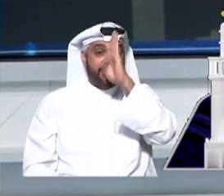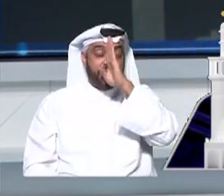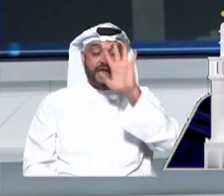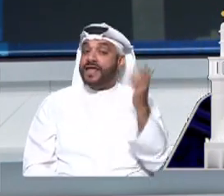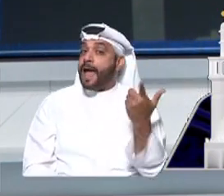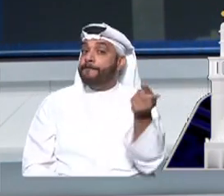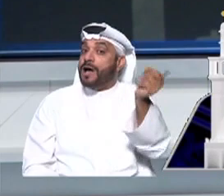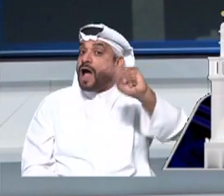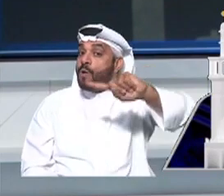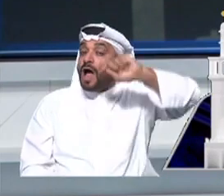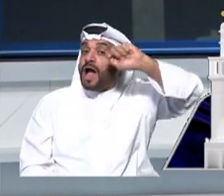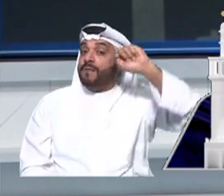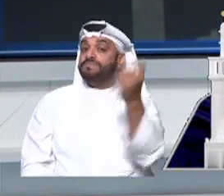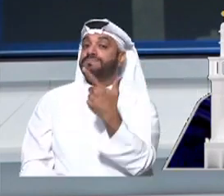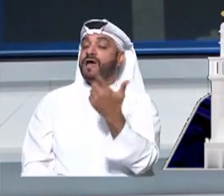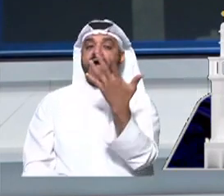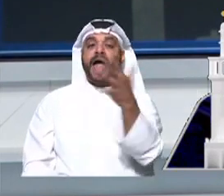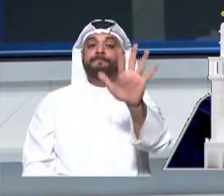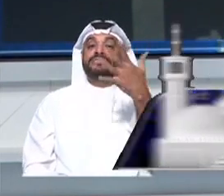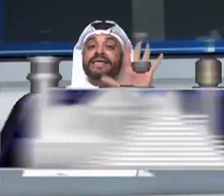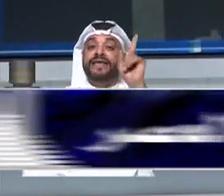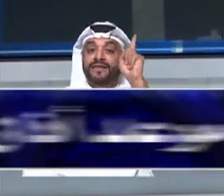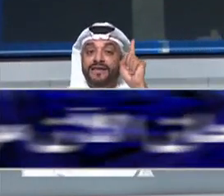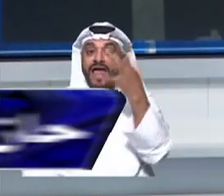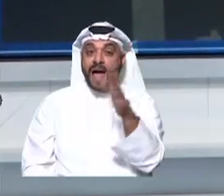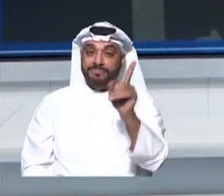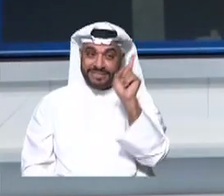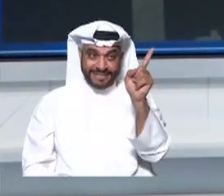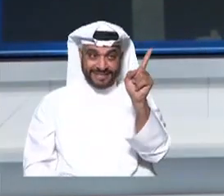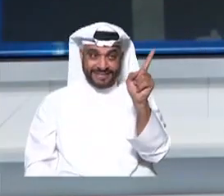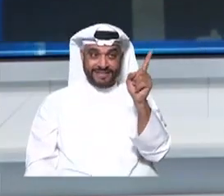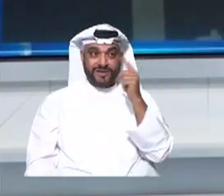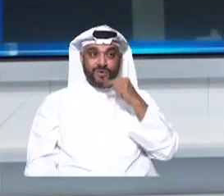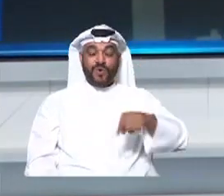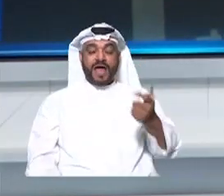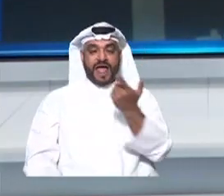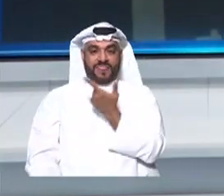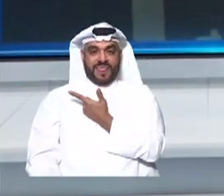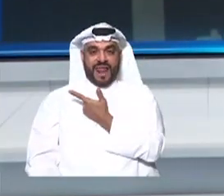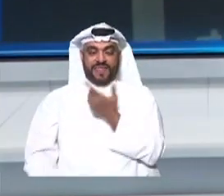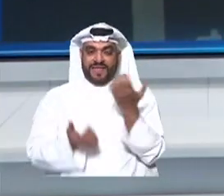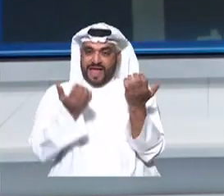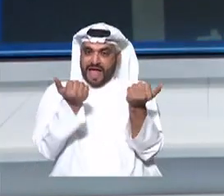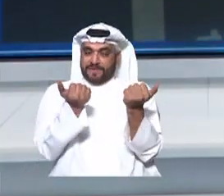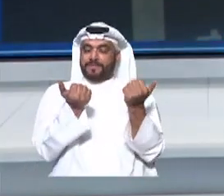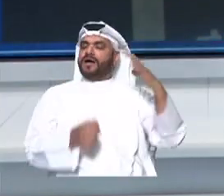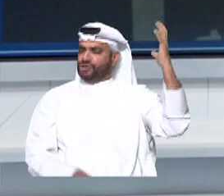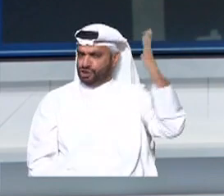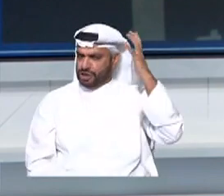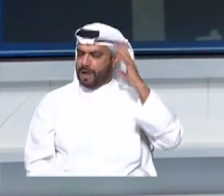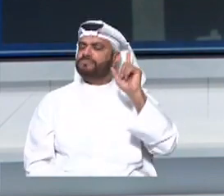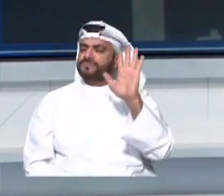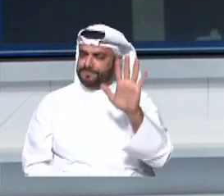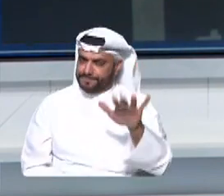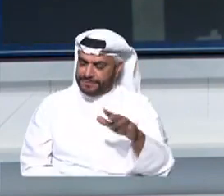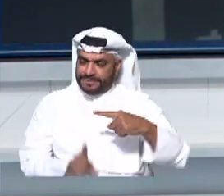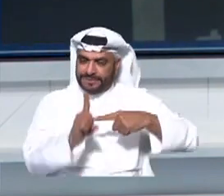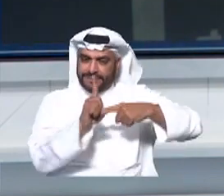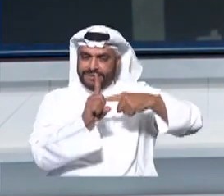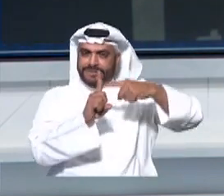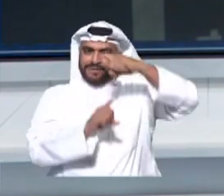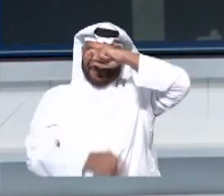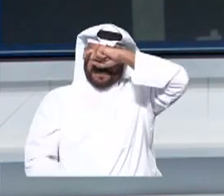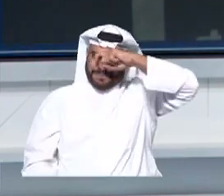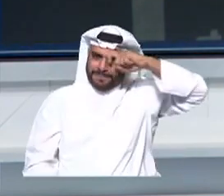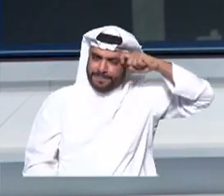في الساعة. استمرار في الرياح الشمالية الغربية حتى نهاية هذا الأسبوع معتدلة السرعة بشكل عام، درجات الحرارة متفاوتة